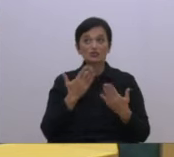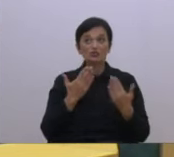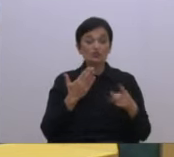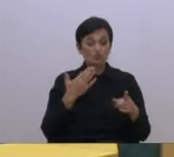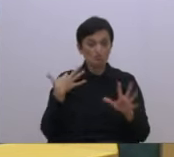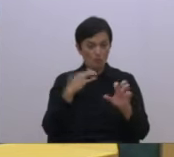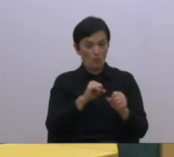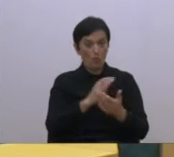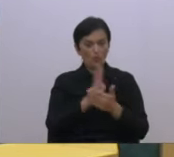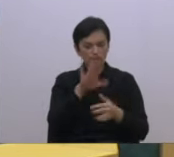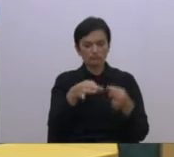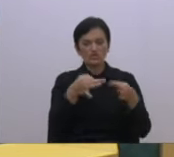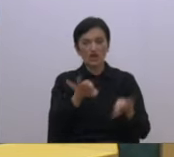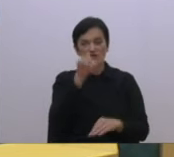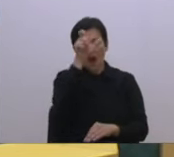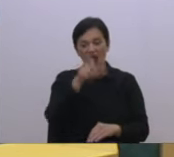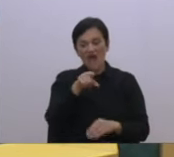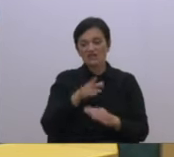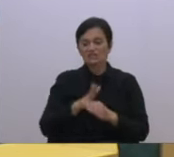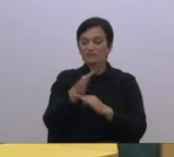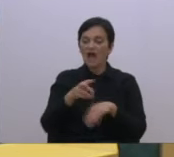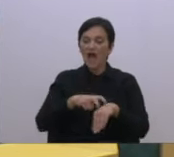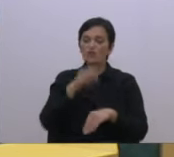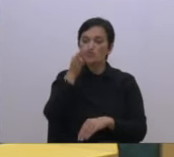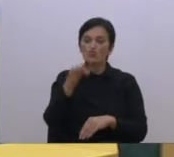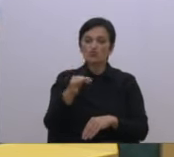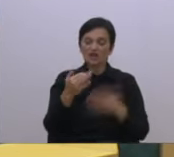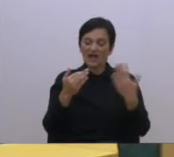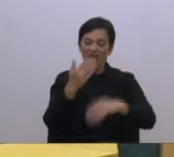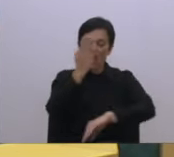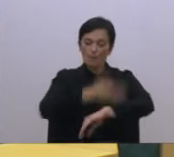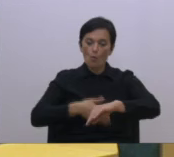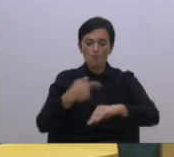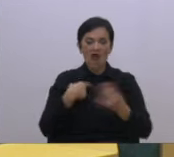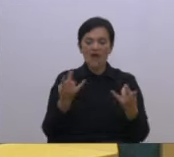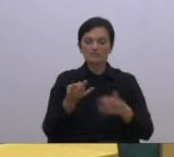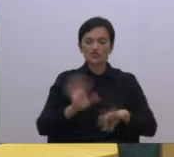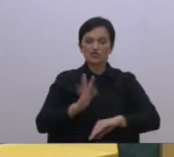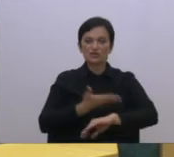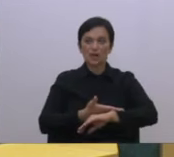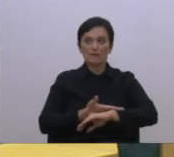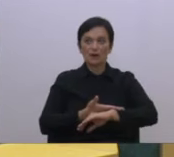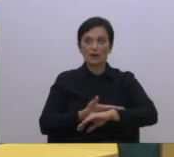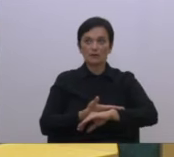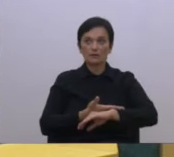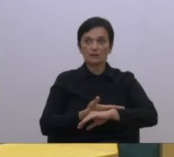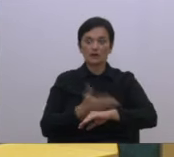რომ დაშვებული იყოს რომ ადამიანი მიდიოდეს ექიმთან და უთხარს რომ მომჭერი ხელი აღარ მჭირდება.